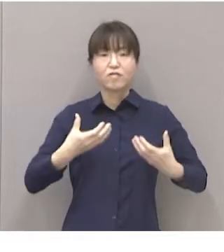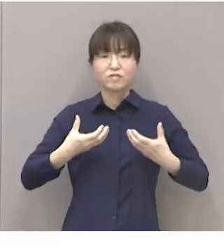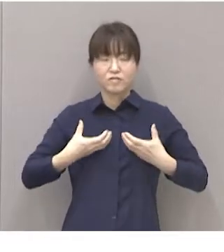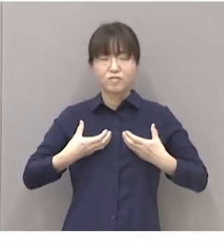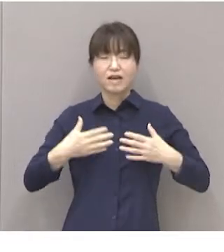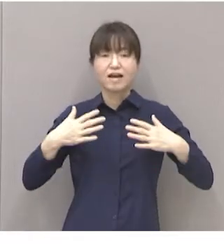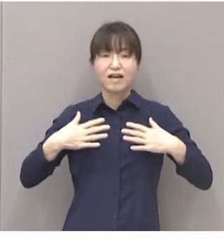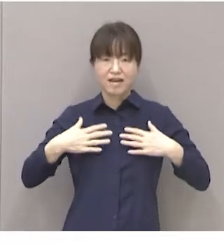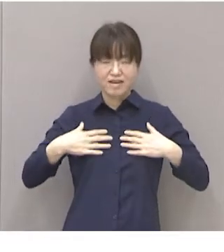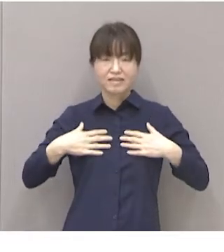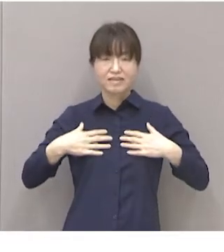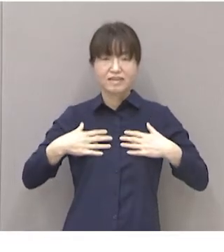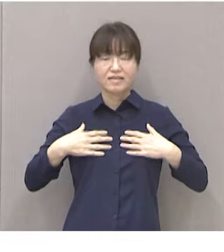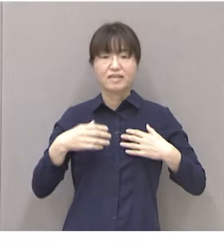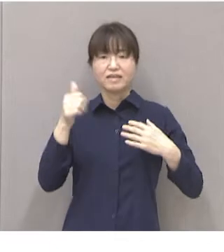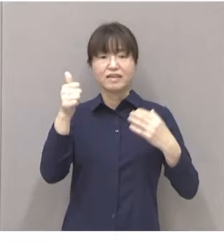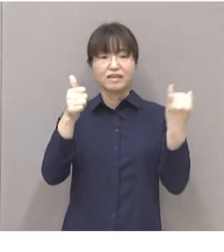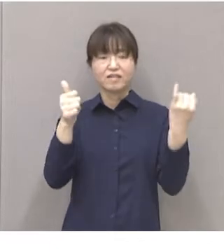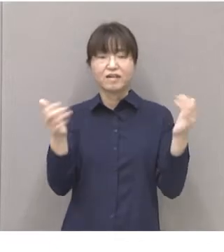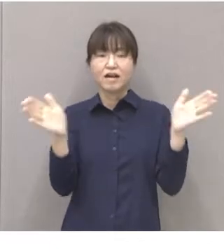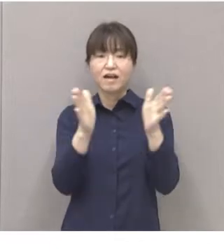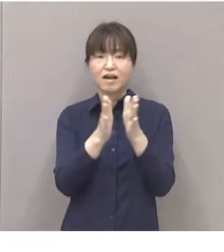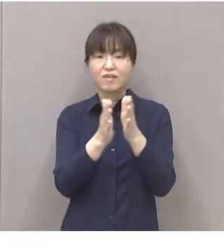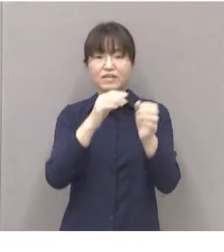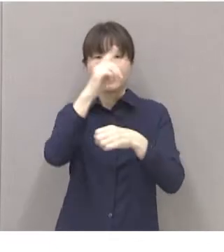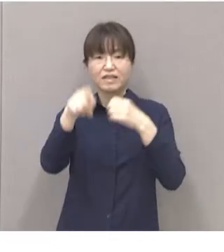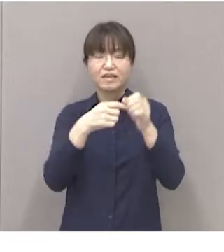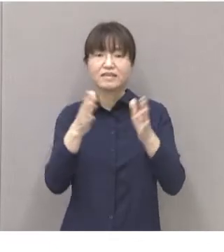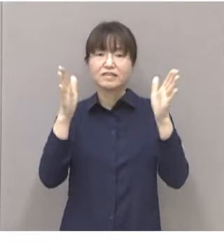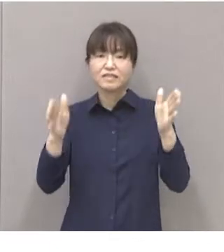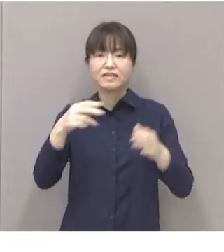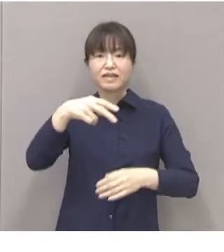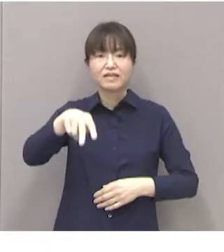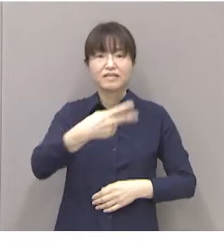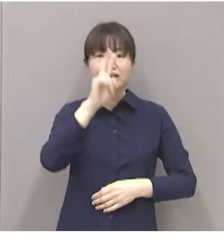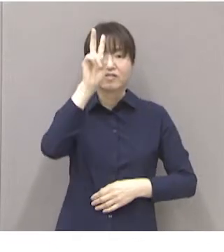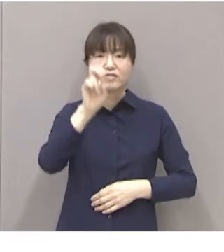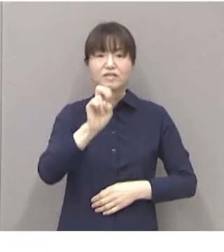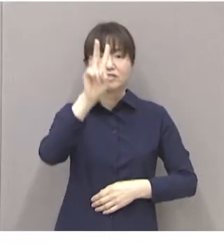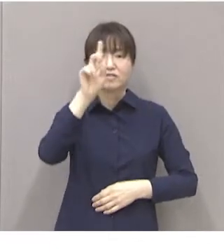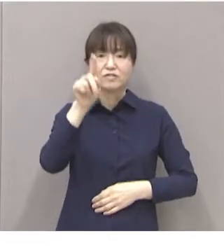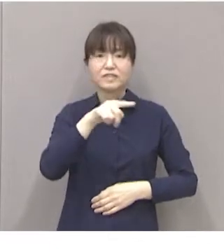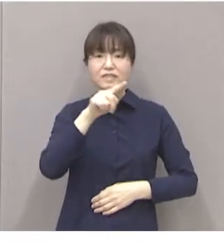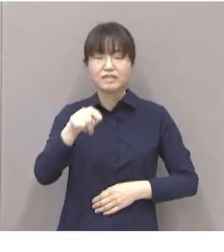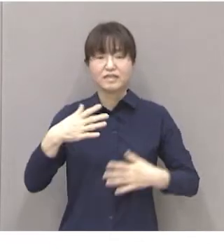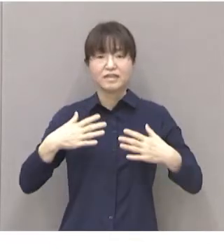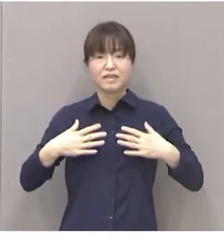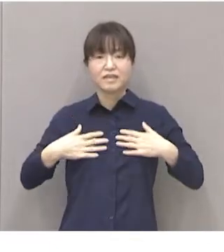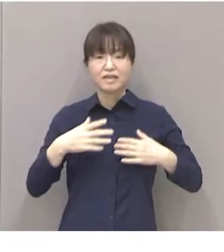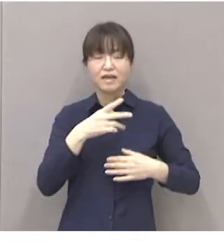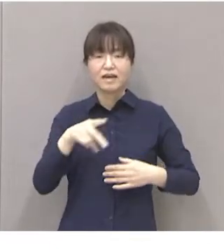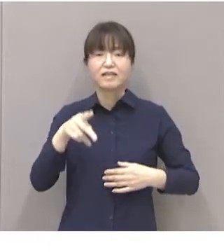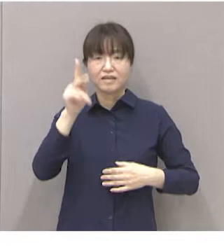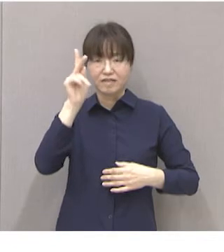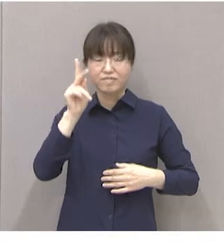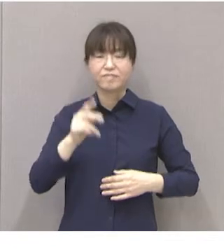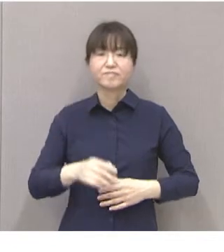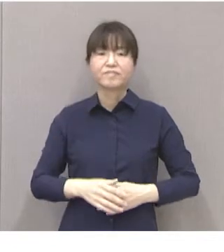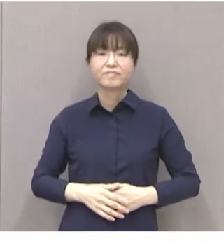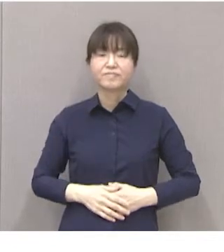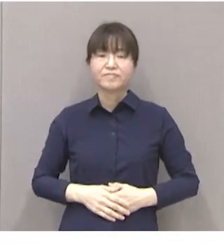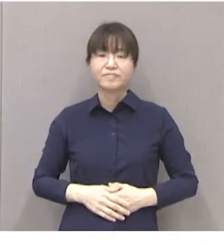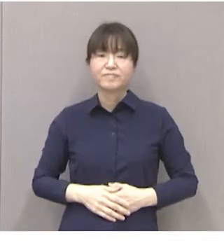男女を合わせると1年間で222名の方が肺がんと診断されている状況です